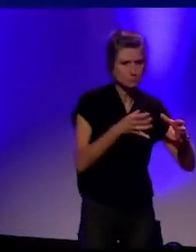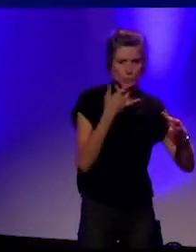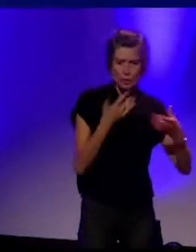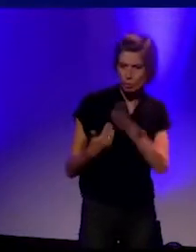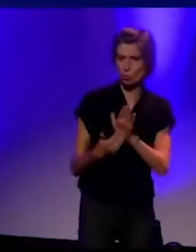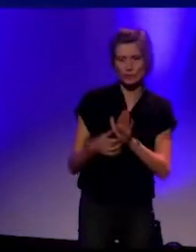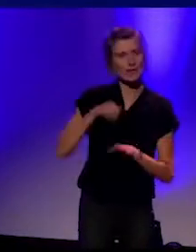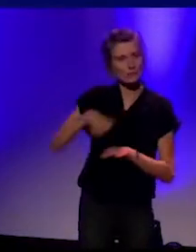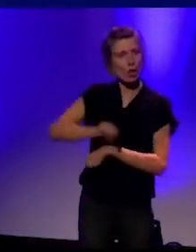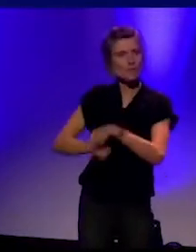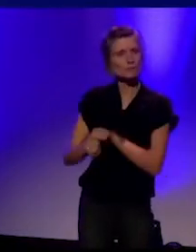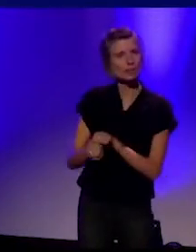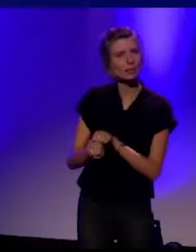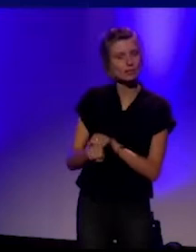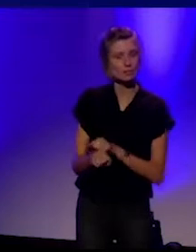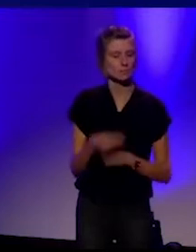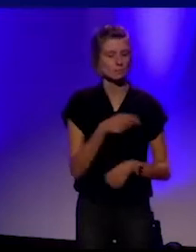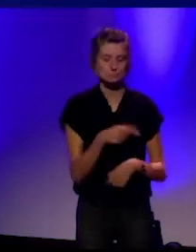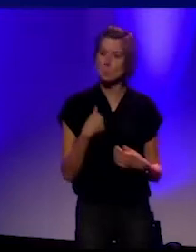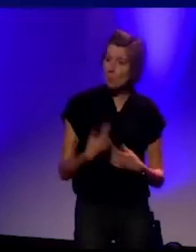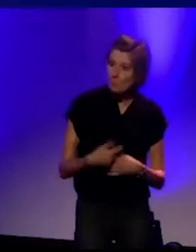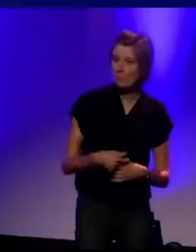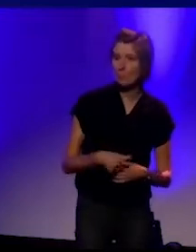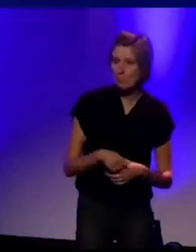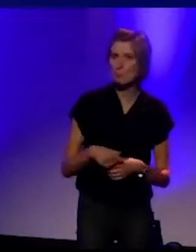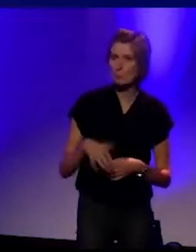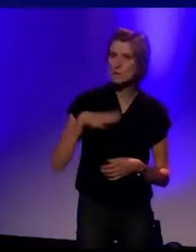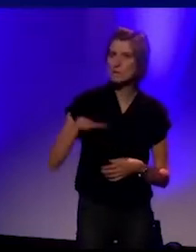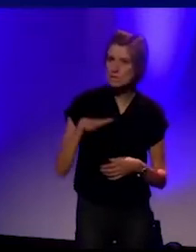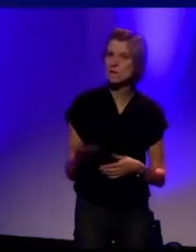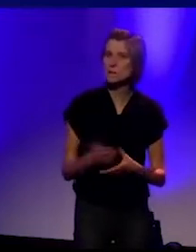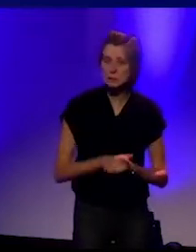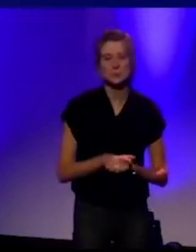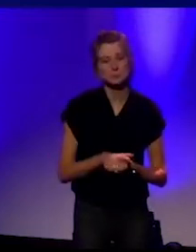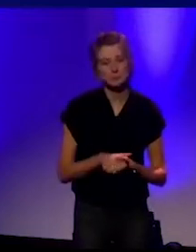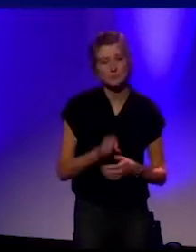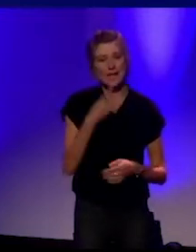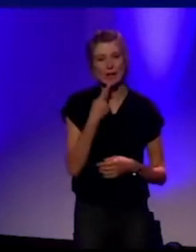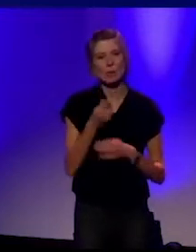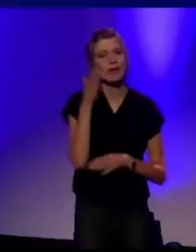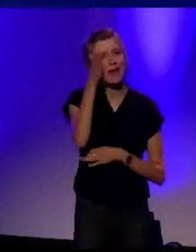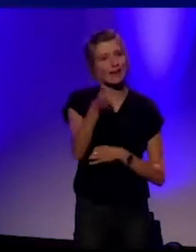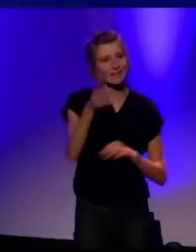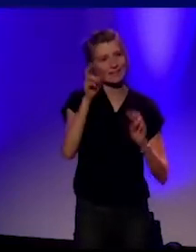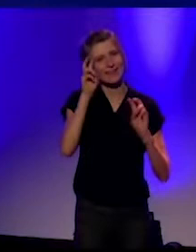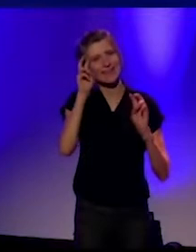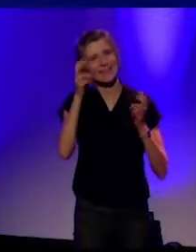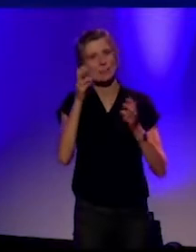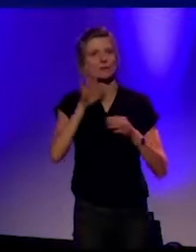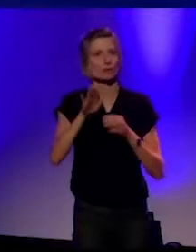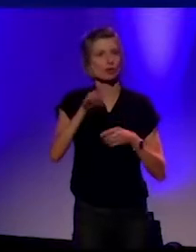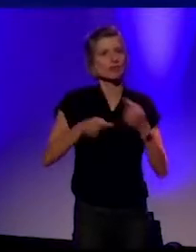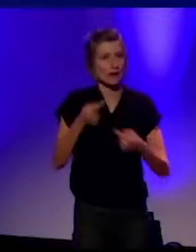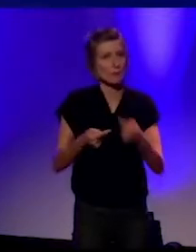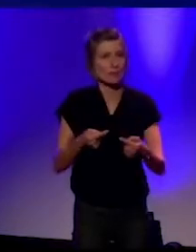tonen. En hij had mij mee. En enkele weken later werd Academics for Development boven de doopvont gehouden en hij werd